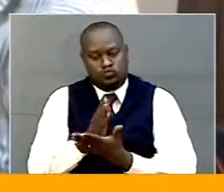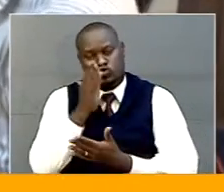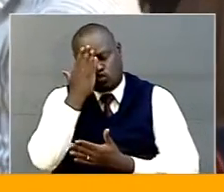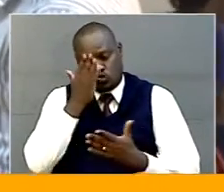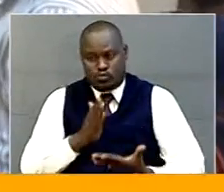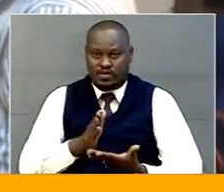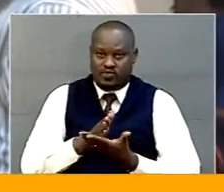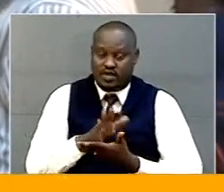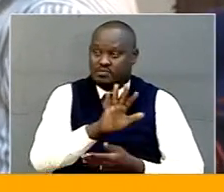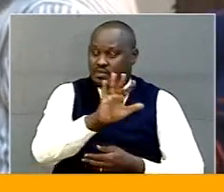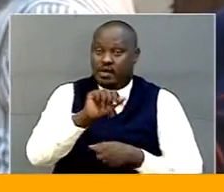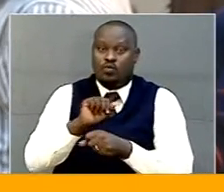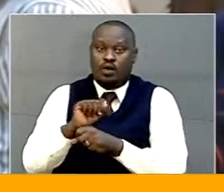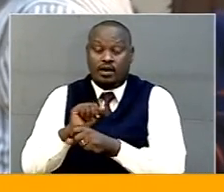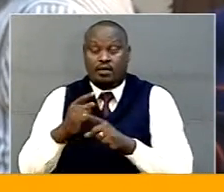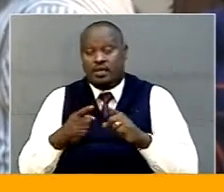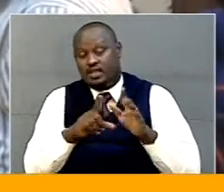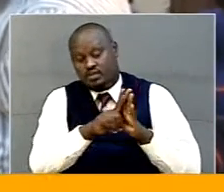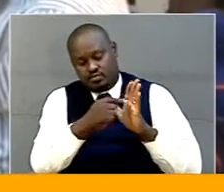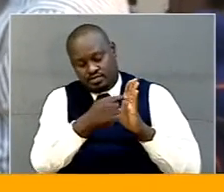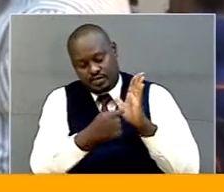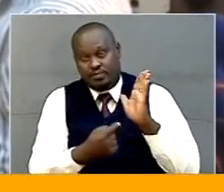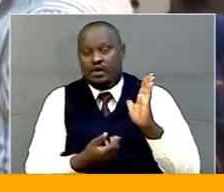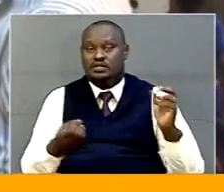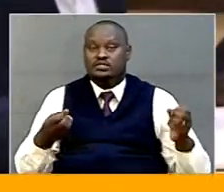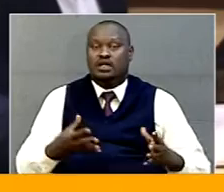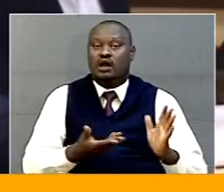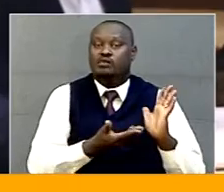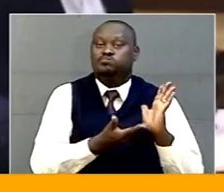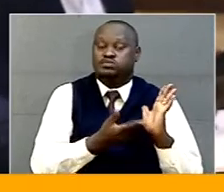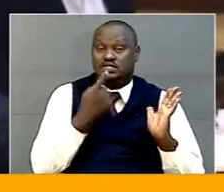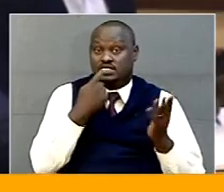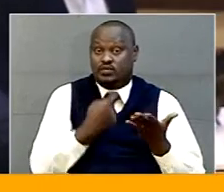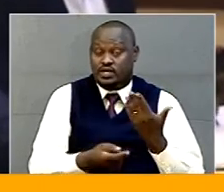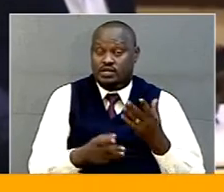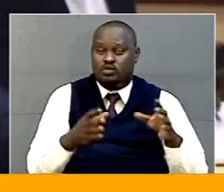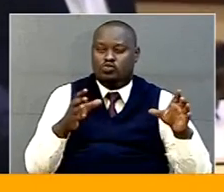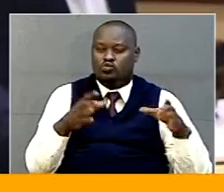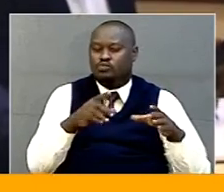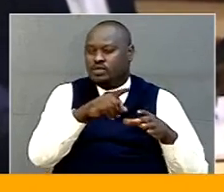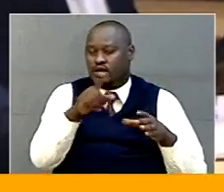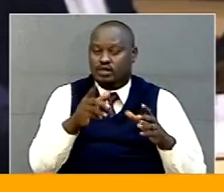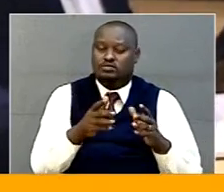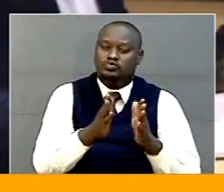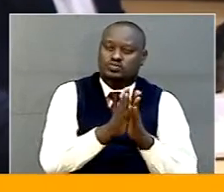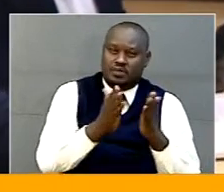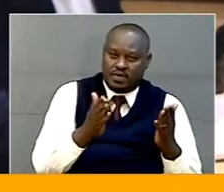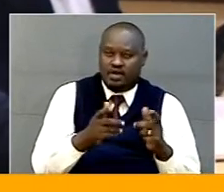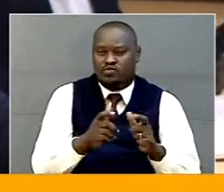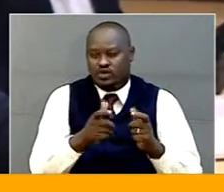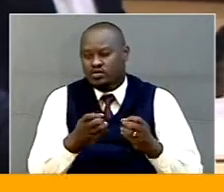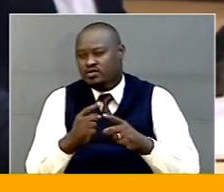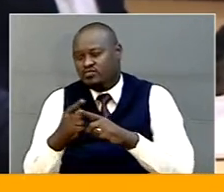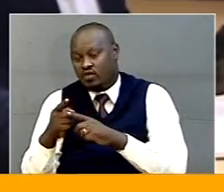bwebange okusinziira ku mateeka bakkaatiriza ekya bannamawulire okugoberera amateeka agafuga omulimu gwabwe era buli